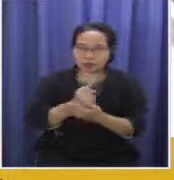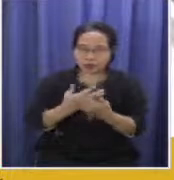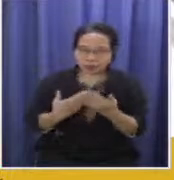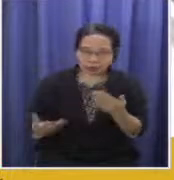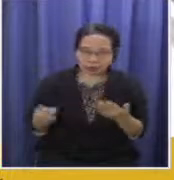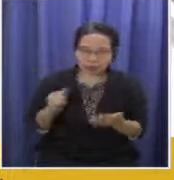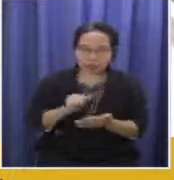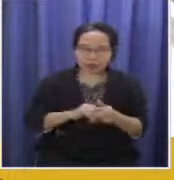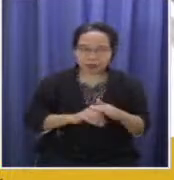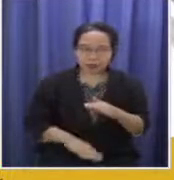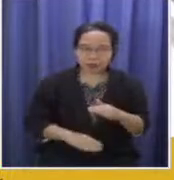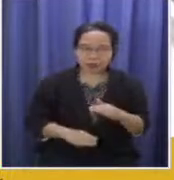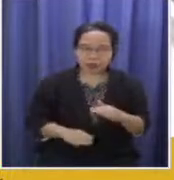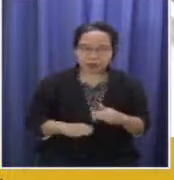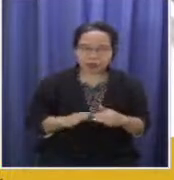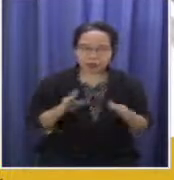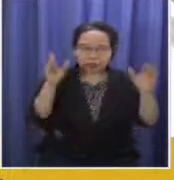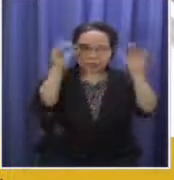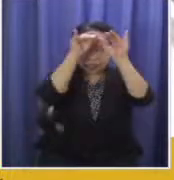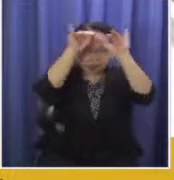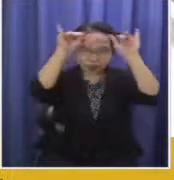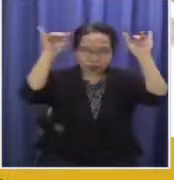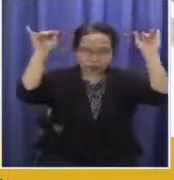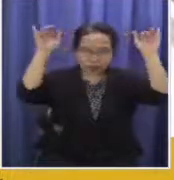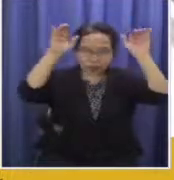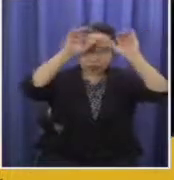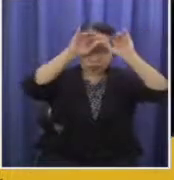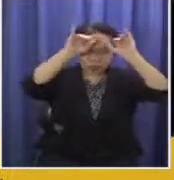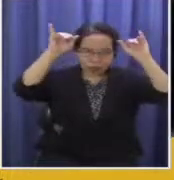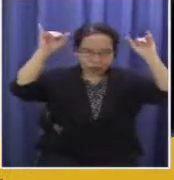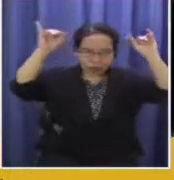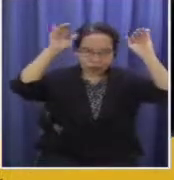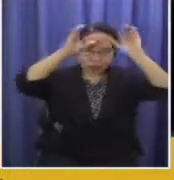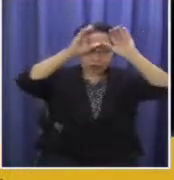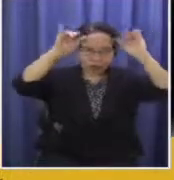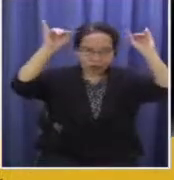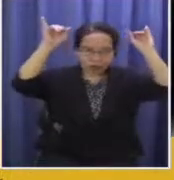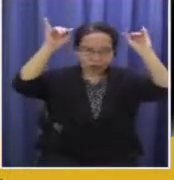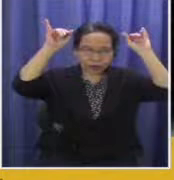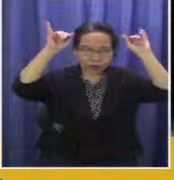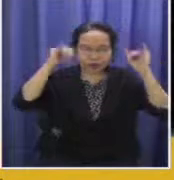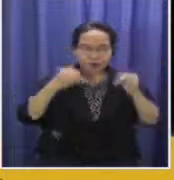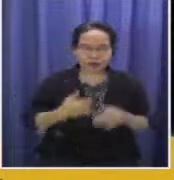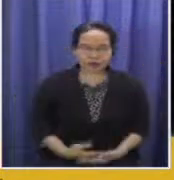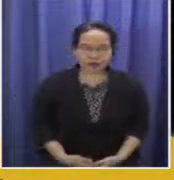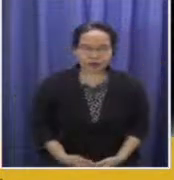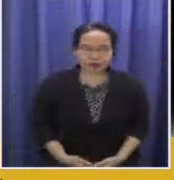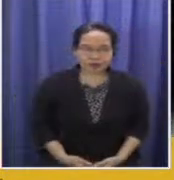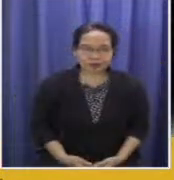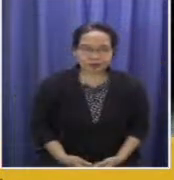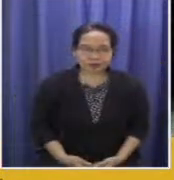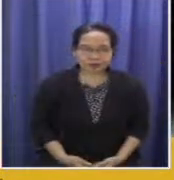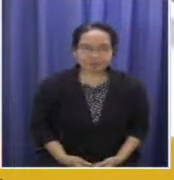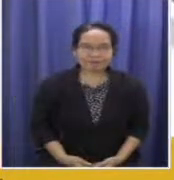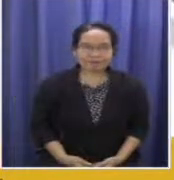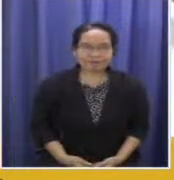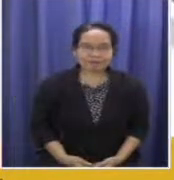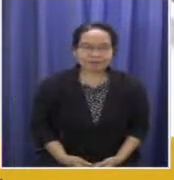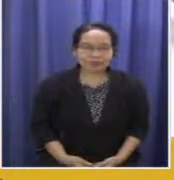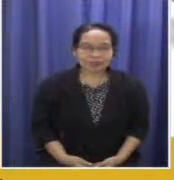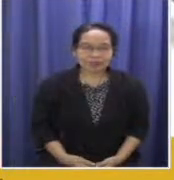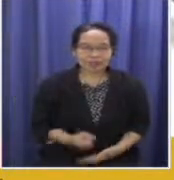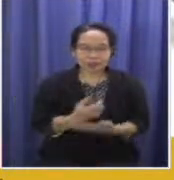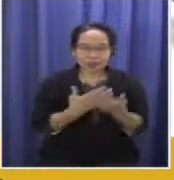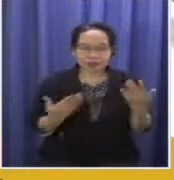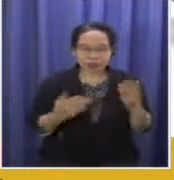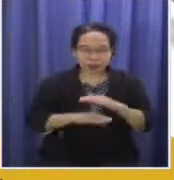that is born of a cow is cow. जस्तै गाईबाट जन्मेको गाई जाति नै हुन्छ।